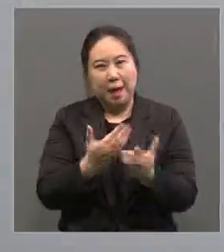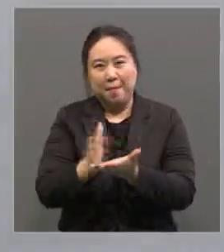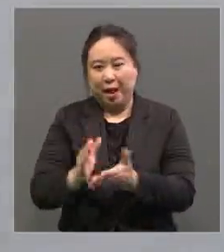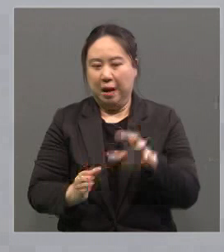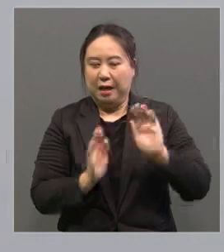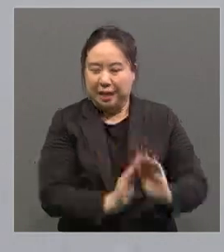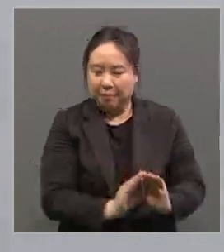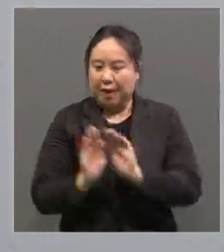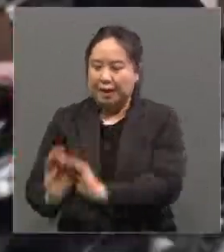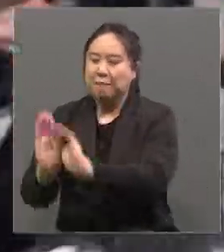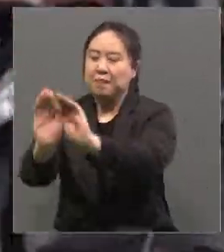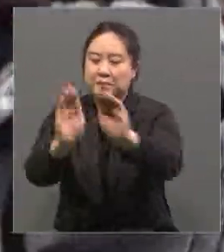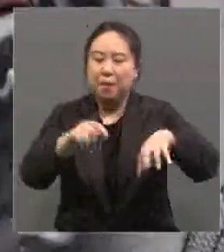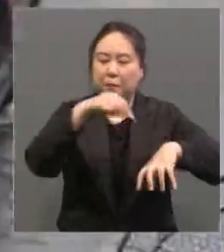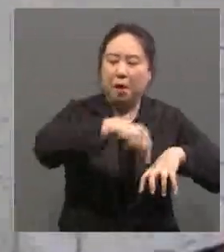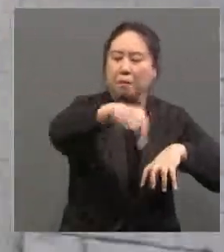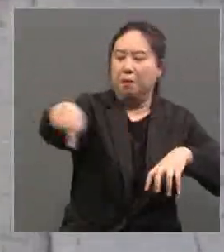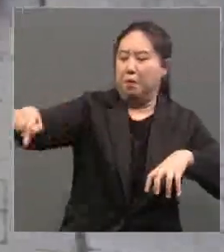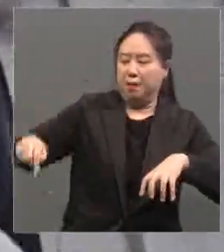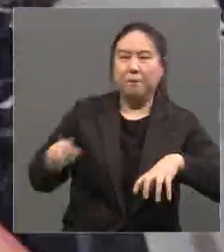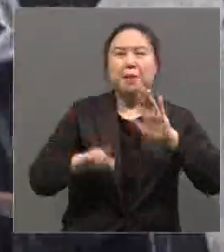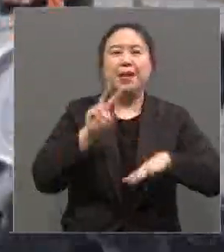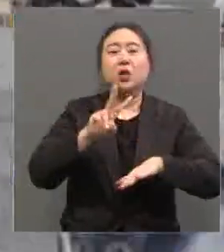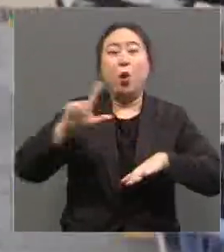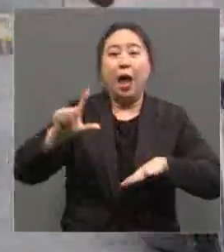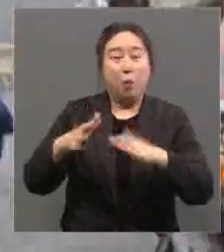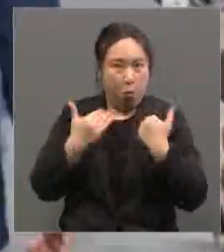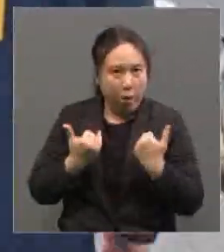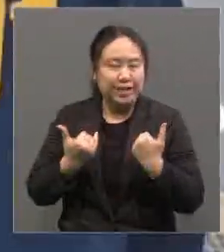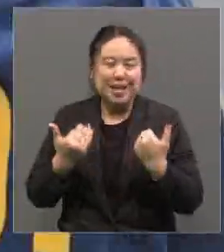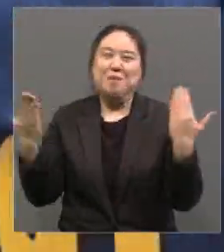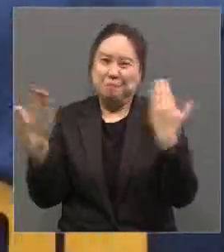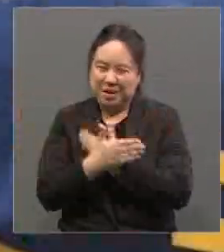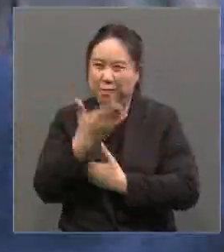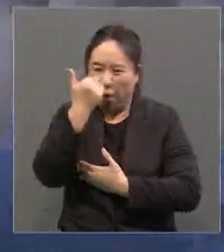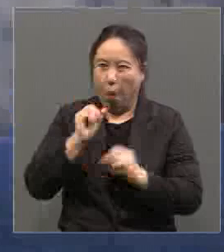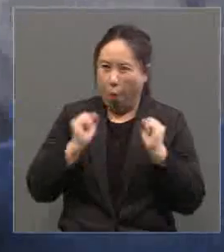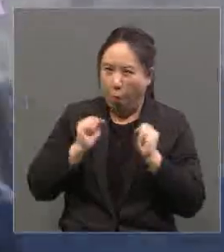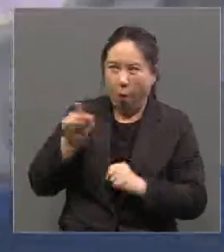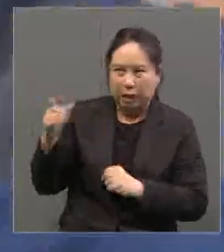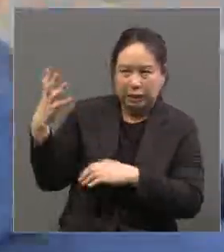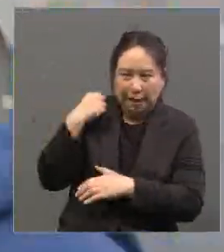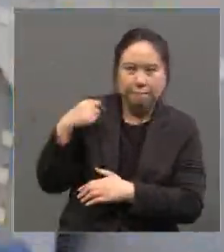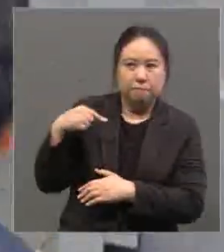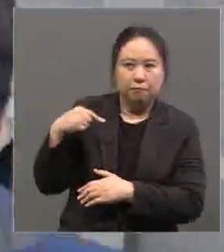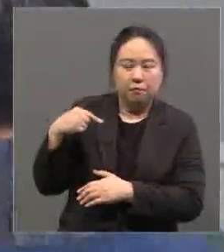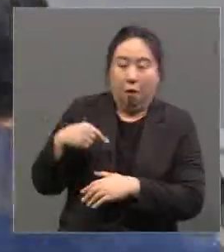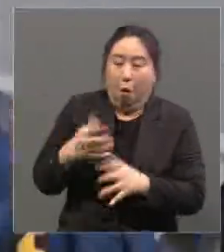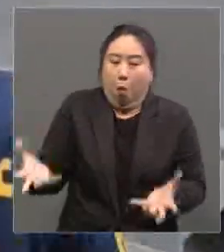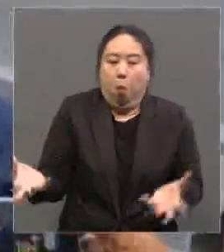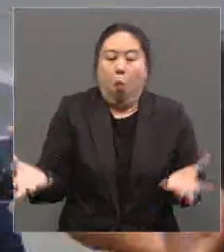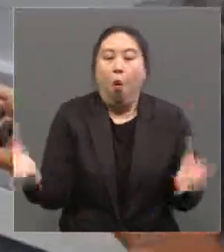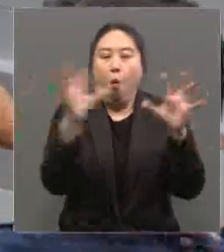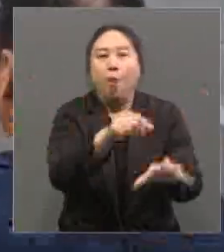อยู่ตามเซฟเฮาส์ของเขาประมาณ2ล้านเมตรแต่วันนี้เขาเปลี่ยนจุดเพราะเขากลัวว่าทางนู้นเขาจะโดนจะเบิร์นก็เลยเอามารวม